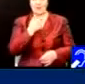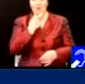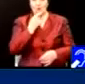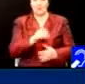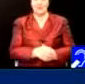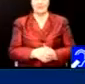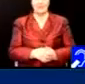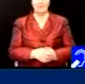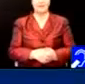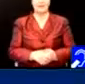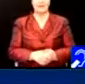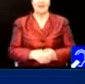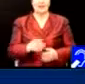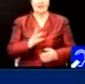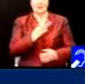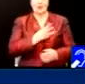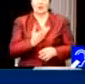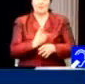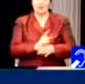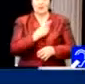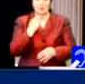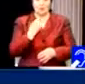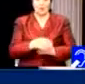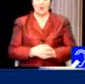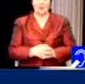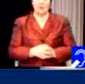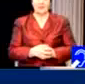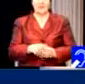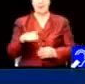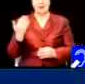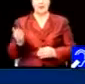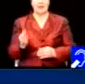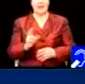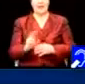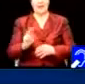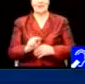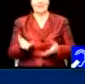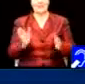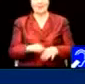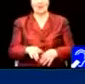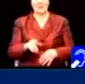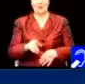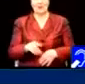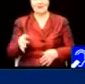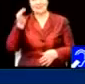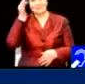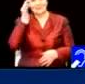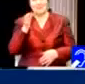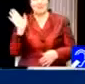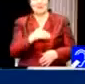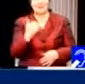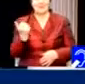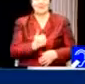dorim cât mai mult partea educativă să fie. Să ne rămână un gust bun pentru toată